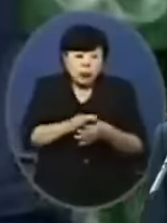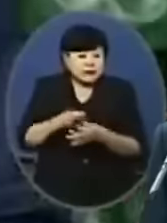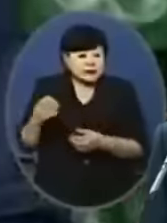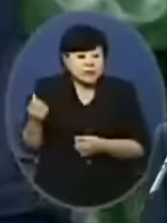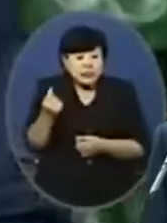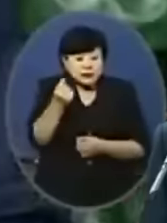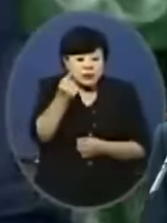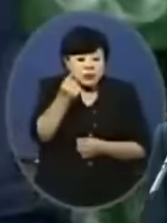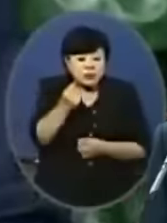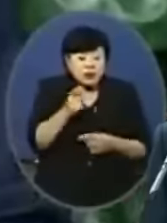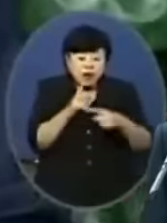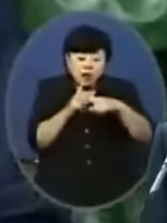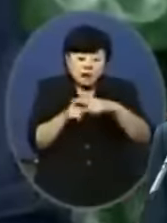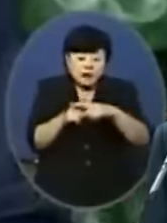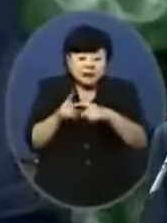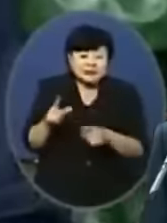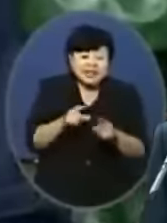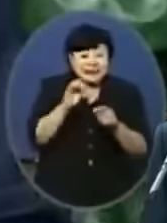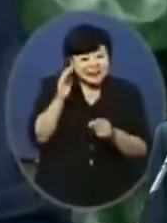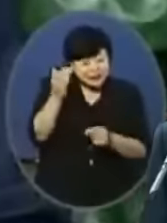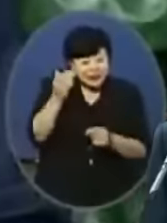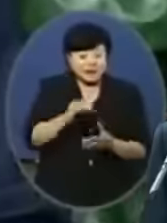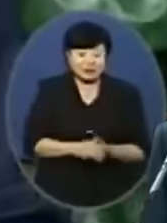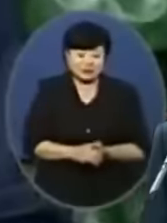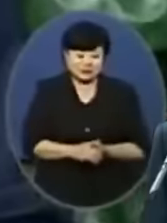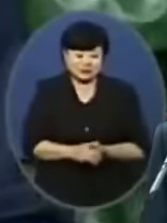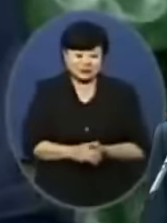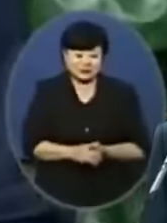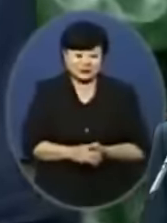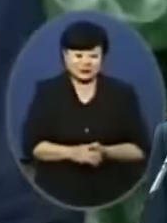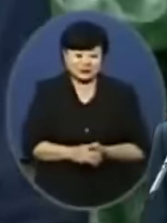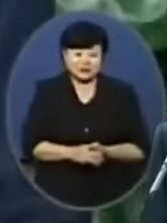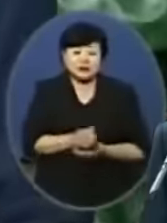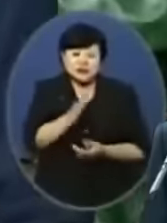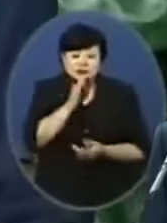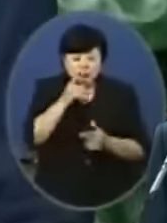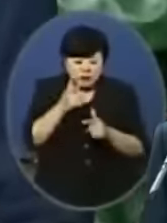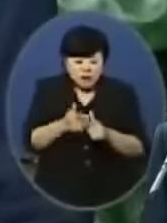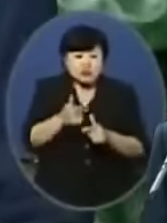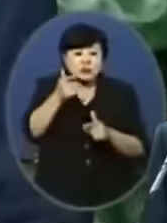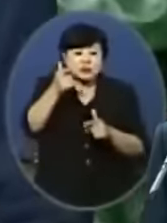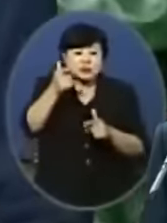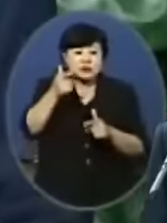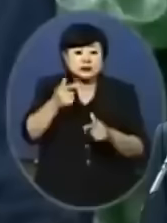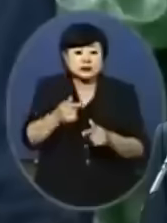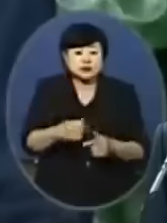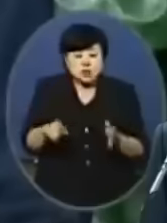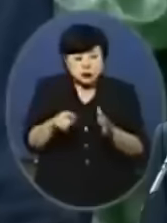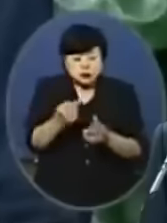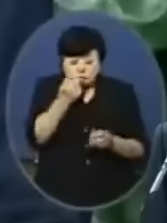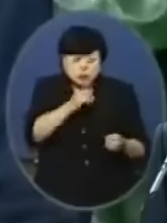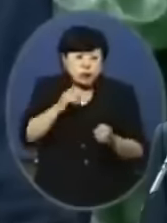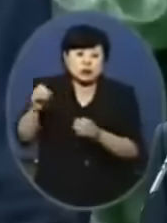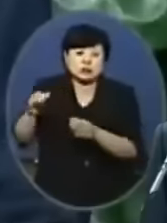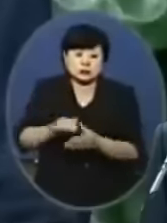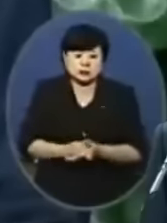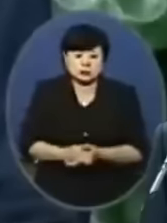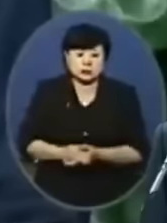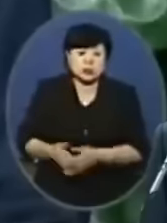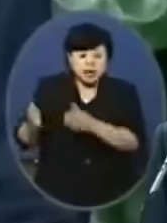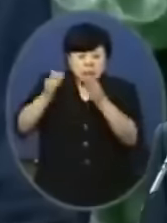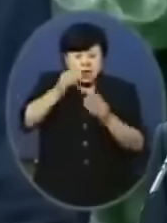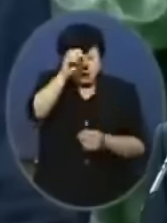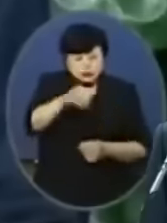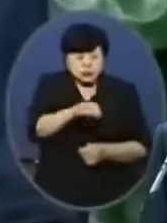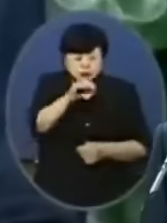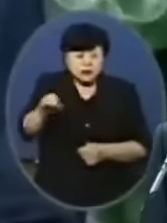가지고 플러스 인생을 살도록 해주겠다고 하시는데 실제로 예수님은 우리 위해서 목숨을 버렸단 말입니다. 갈보리